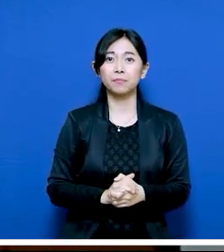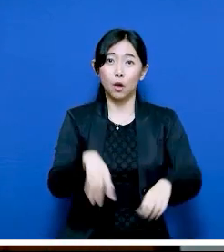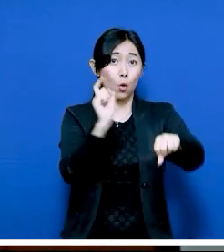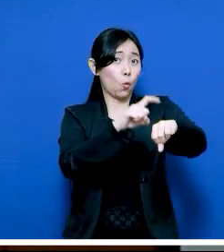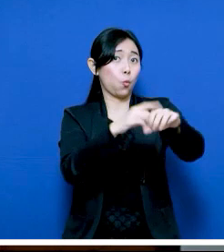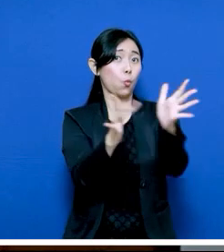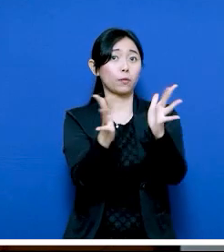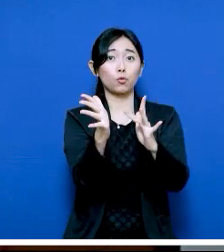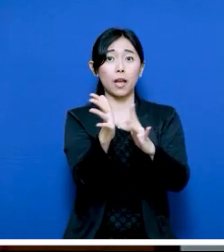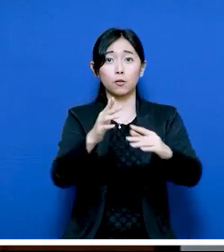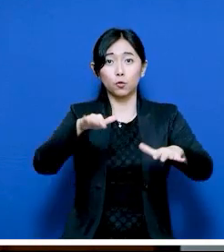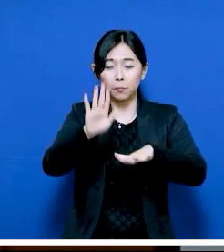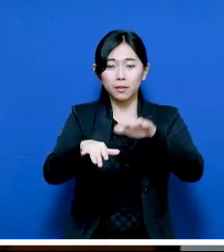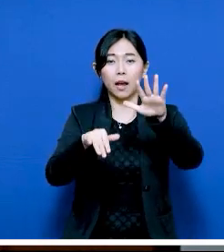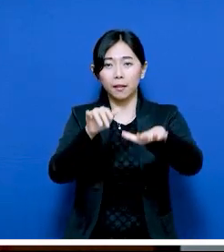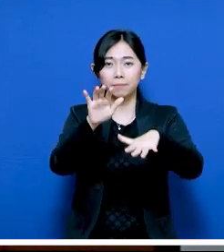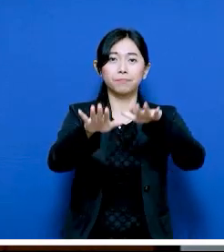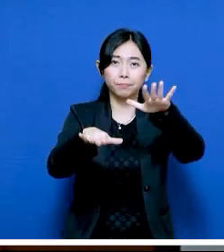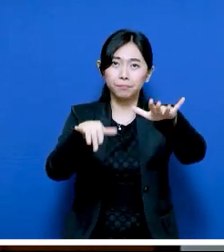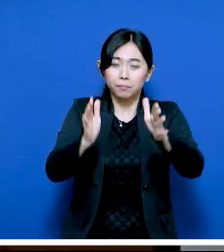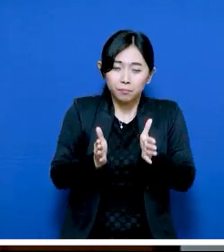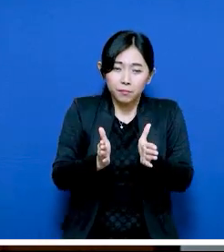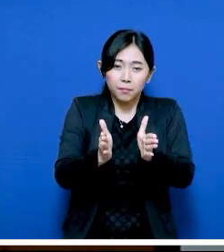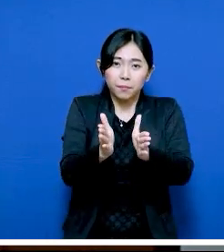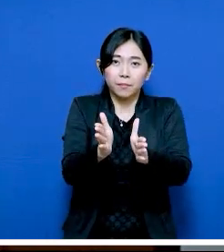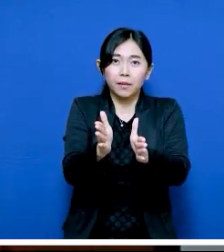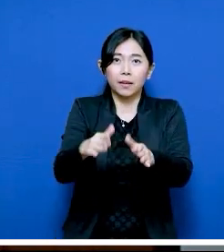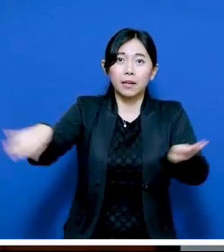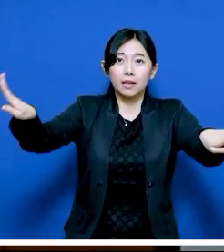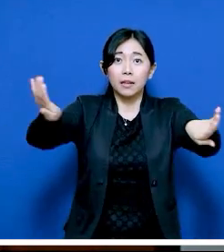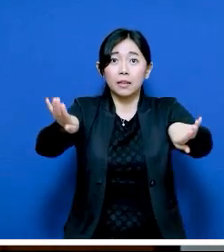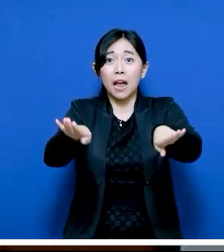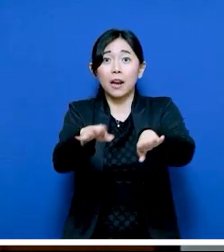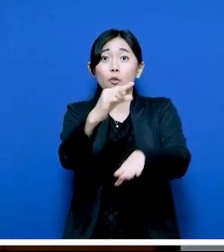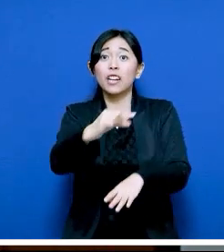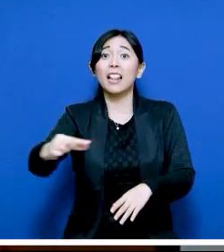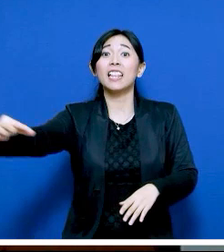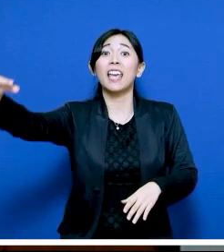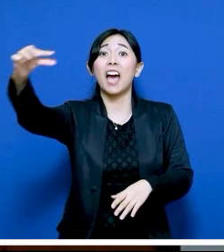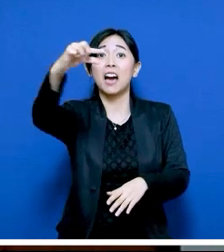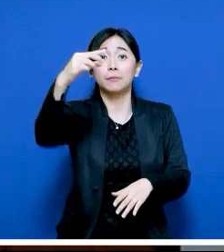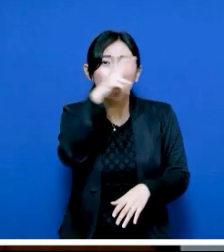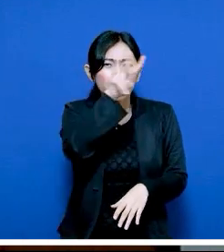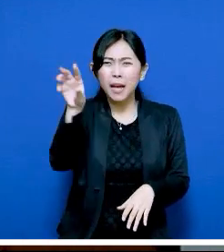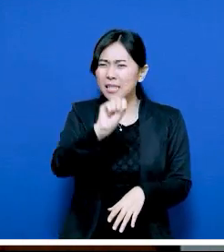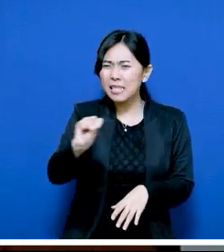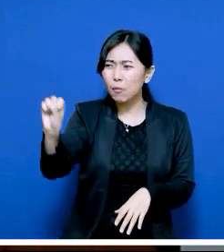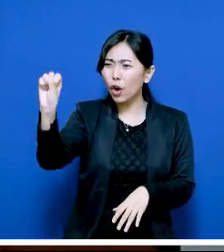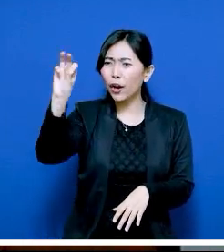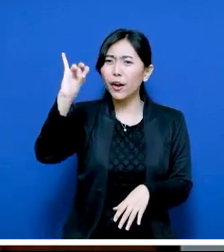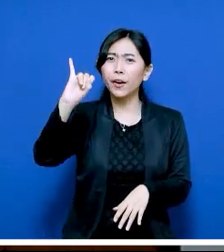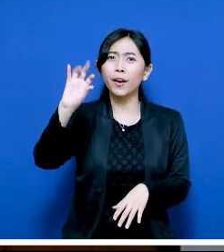Ketika Yesus sedang berjalan menyusur Danau Galilea, ia melihat Simon dan